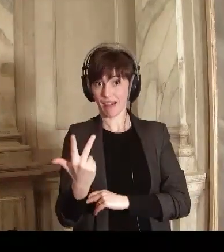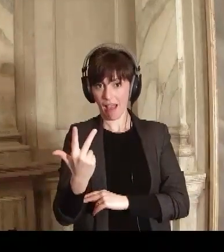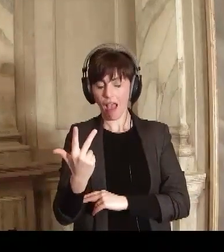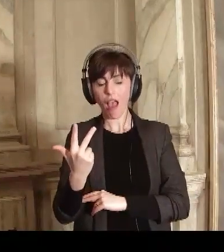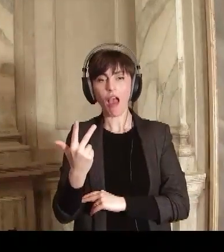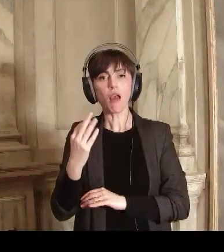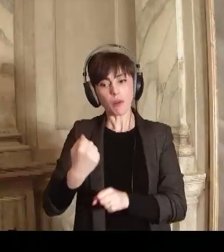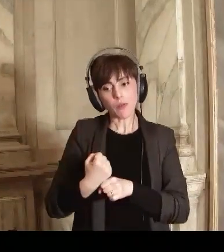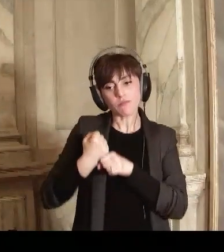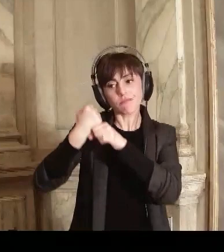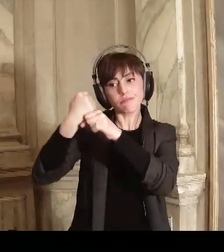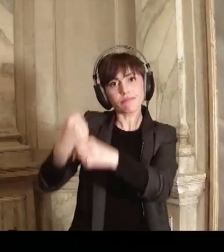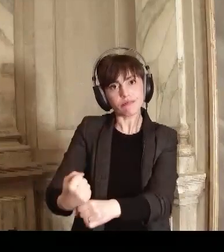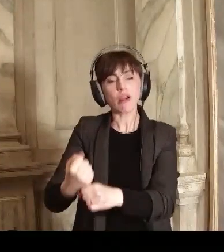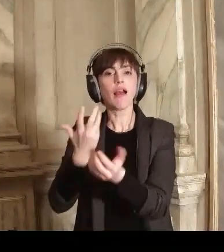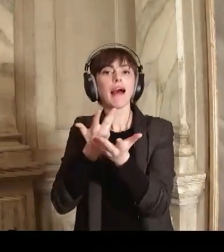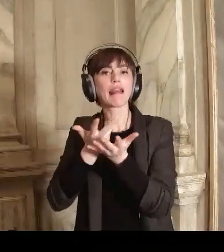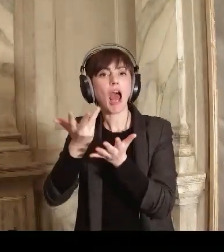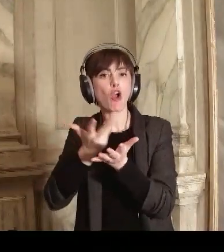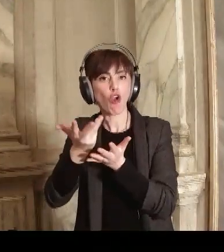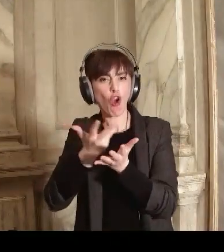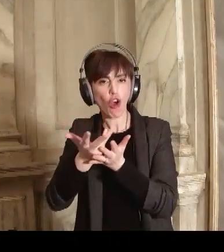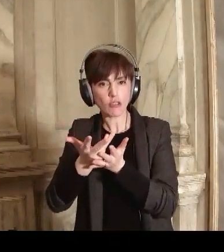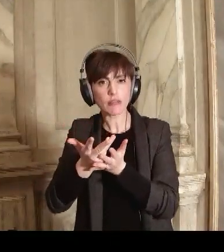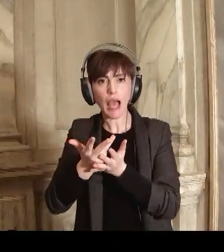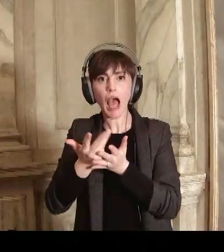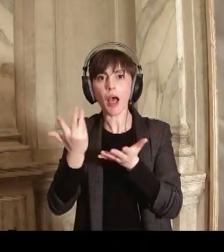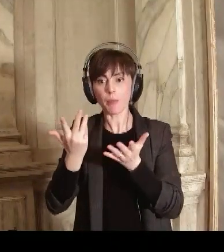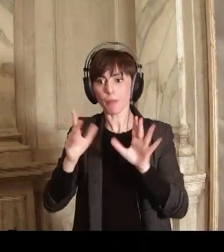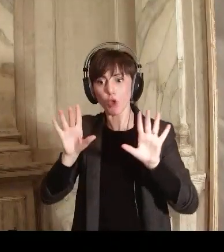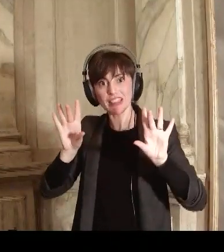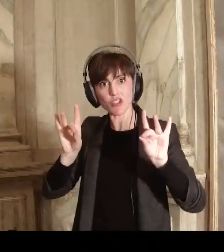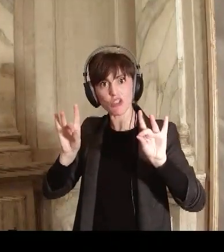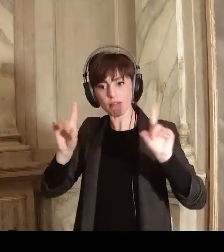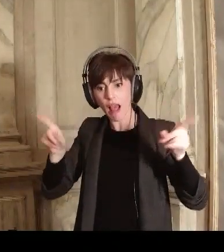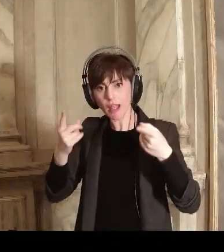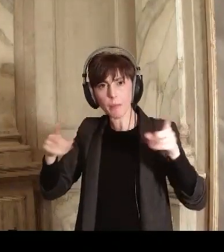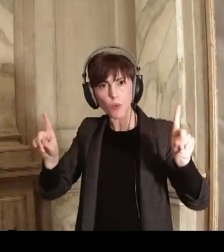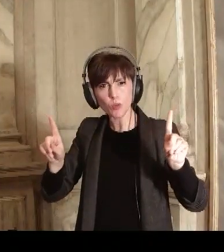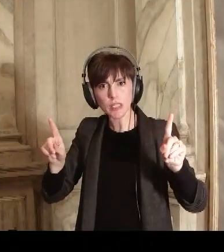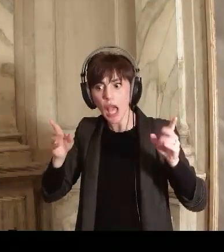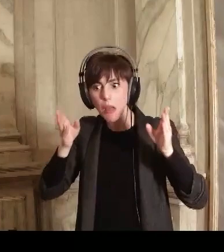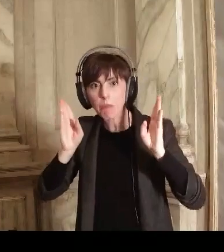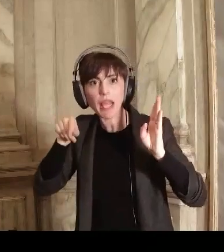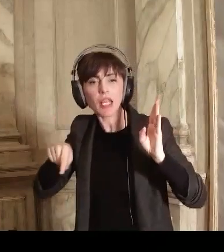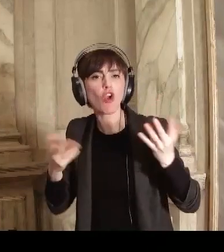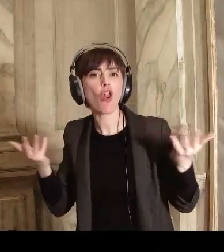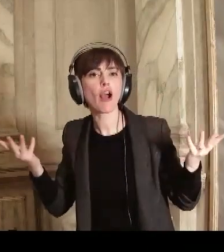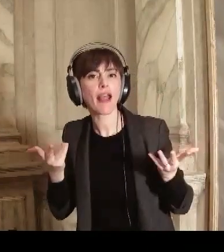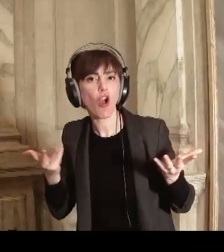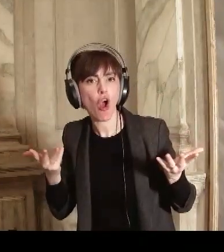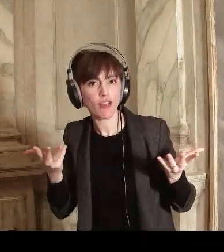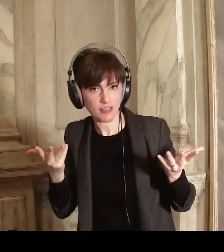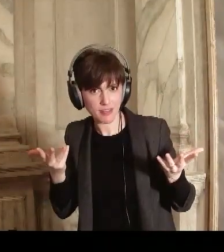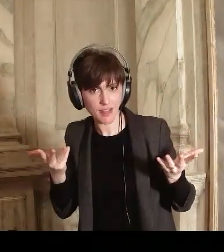e pericolosi dell'era del digital listening. Quindi tutti gli incontri saranno animati,